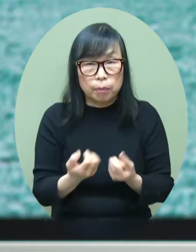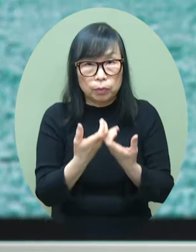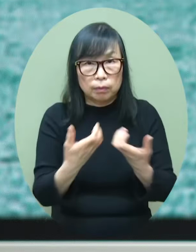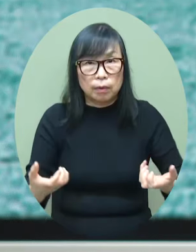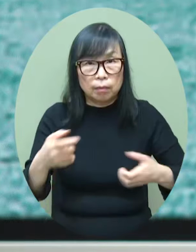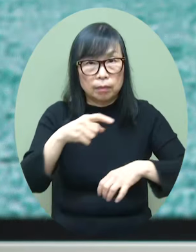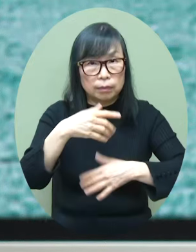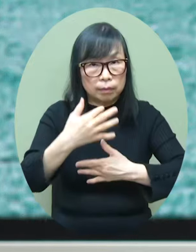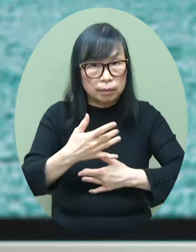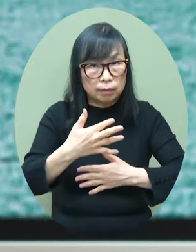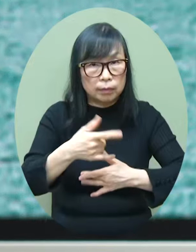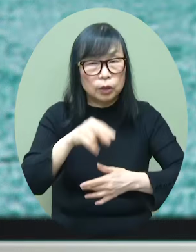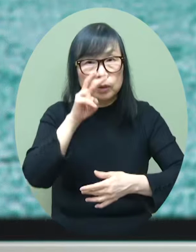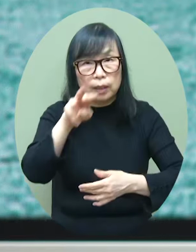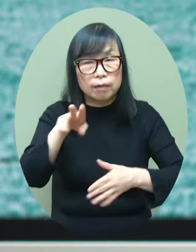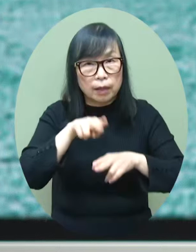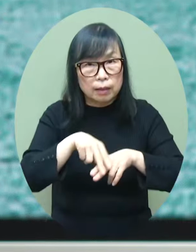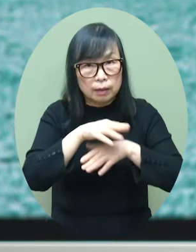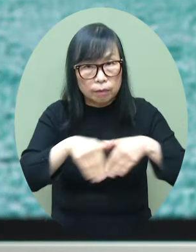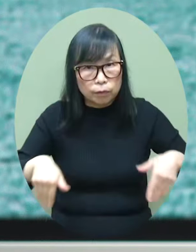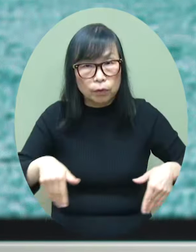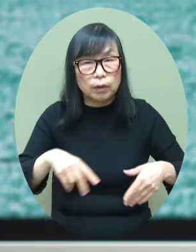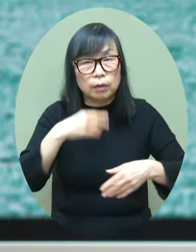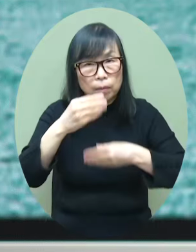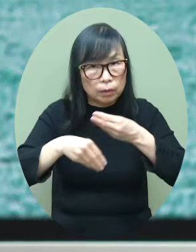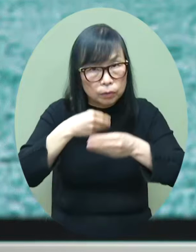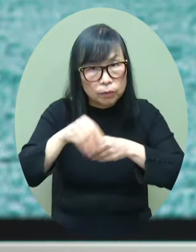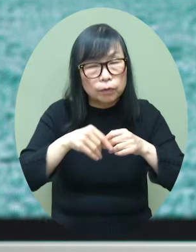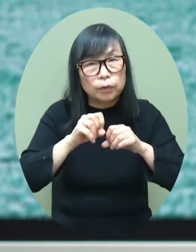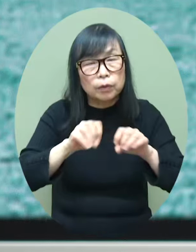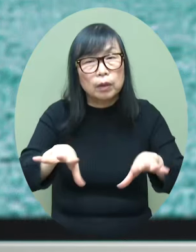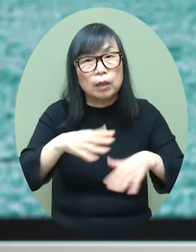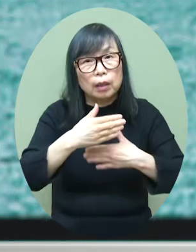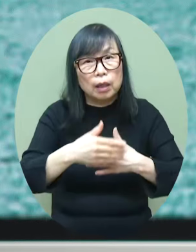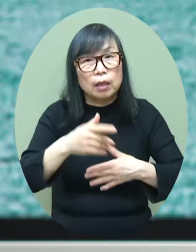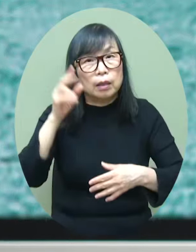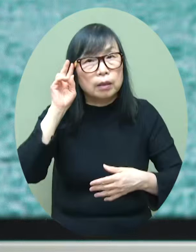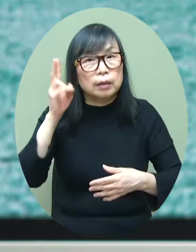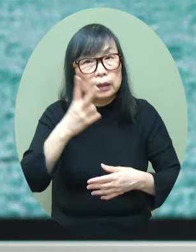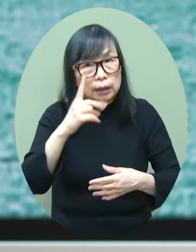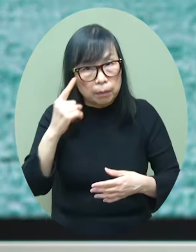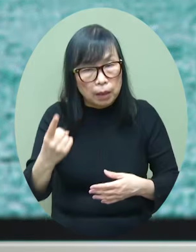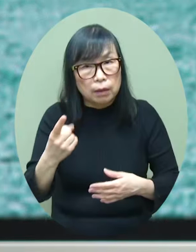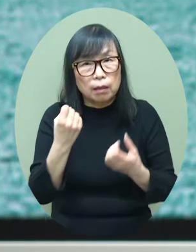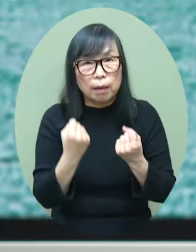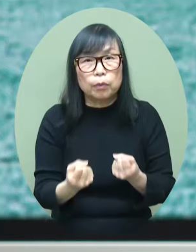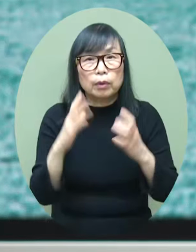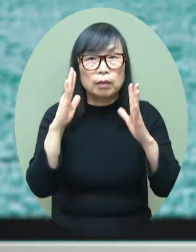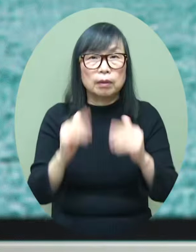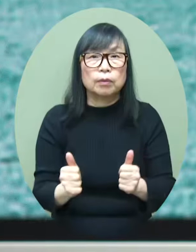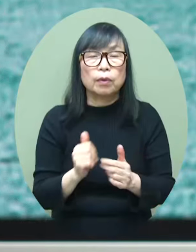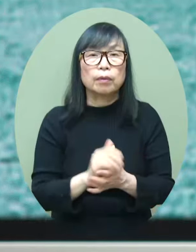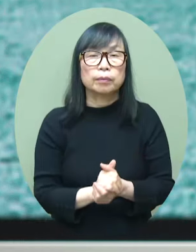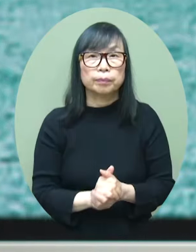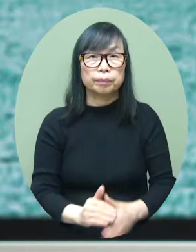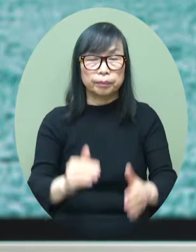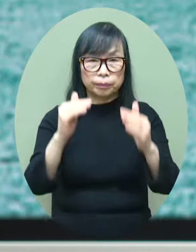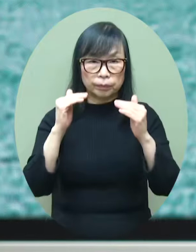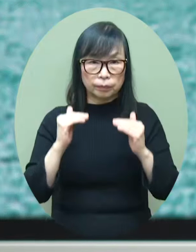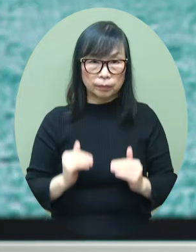都係睇翻嗰個即係潛伏期啊、傳染期啊咁樣嘅。咁所以廿一日一般嚟講都係正常嘅嚇。 下一